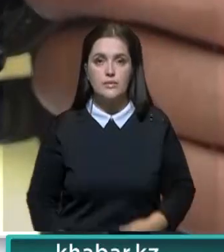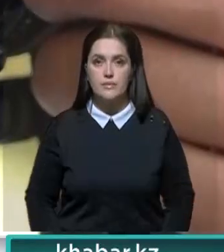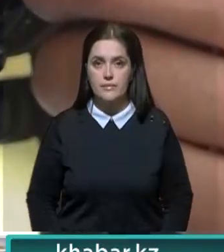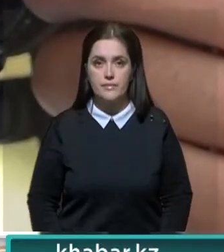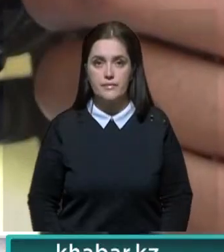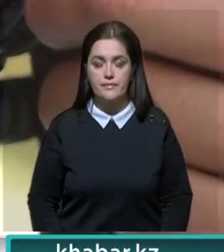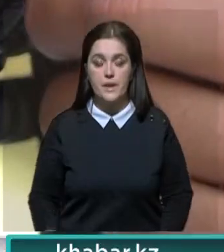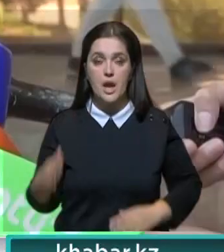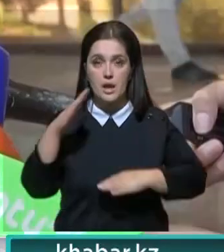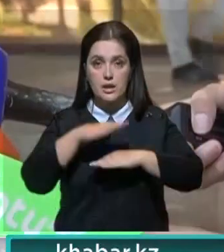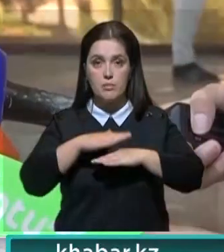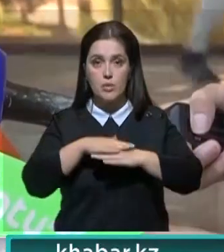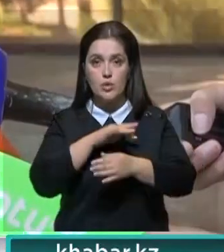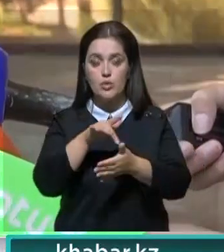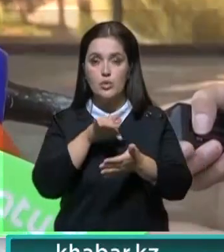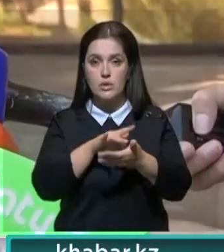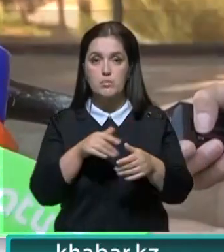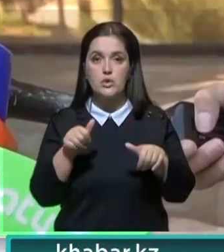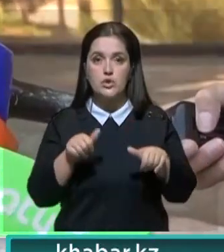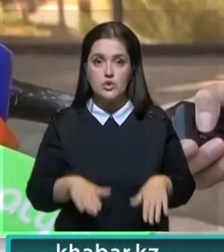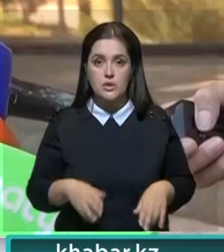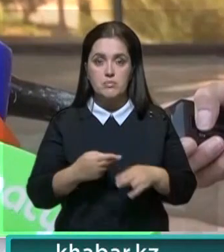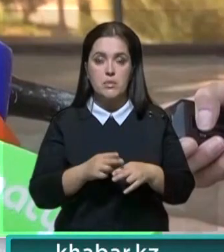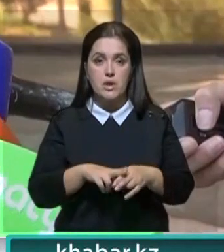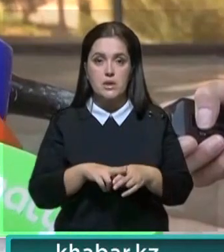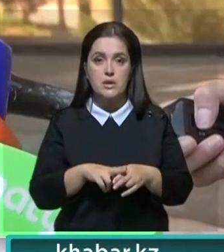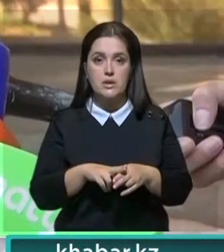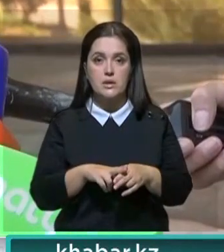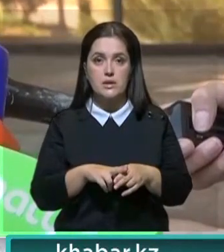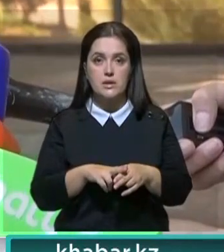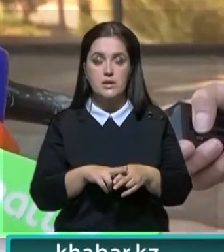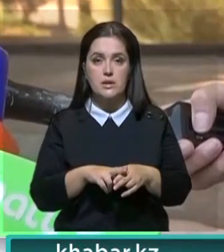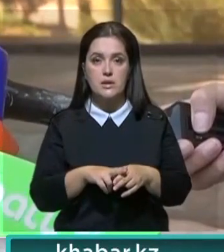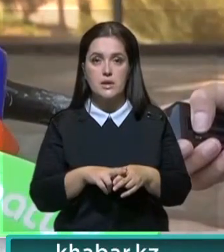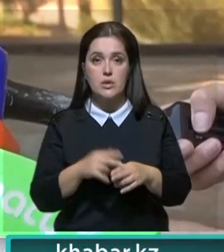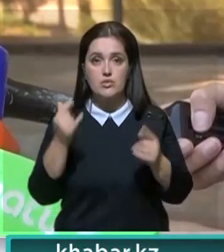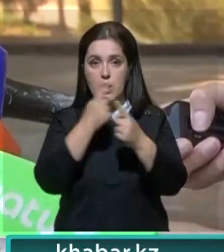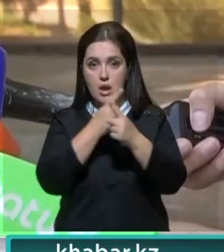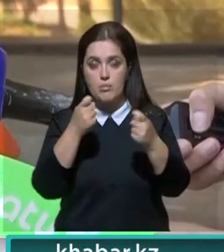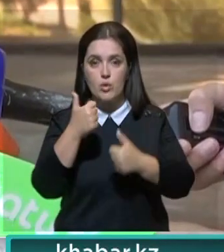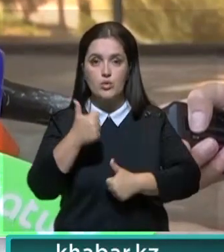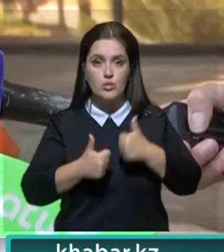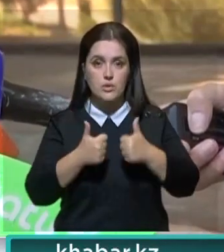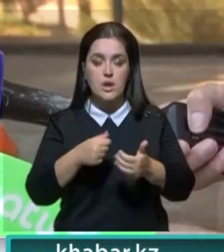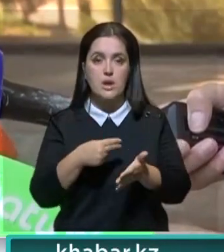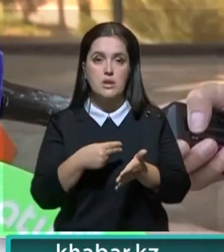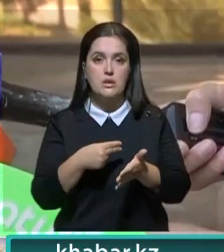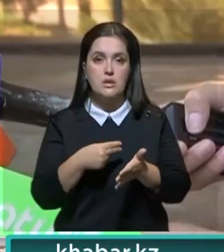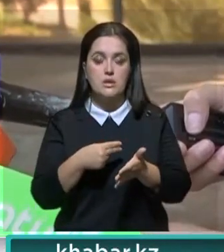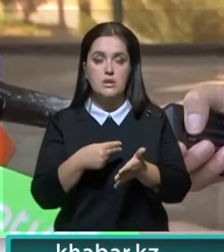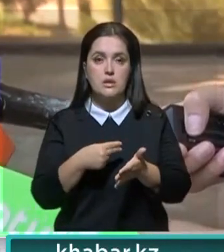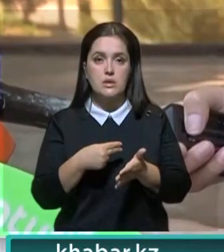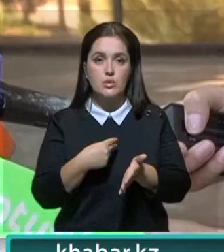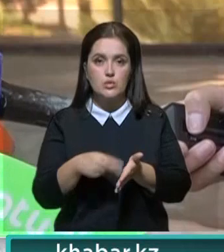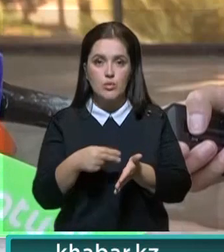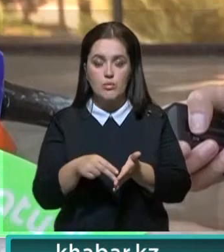тем, акиматом города было принято решение закупить 2 единицы техники. Сейчас у нас мы объявили конкурс на закуп 2 единицы техники